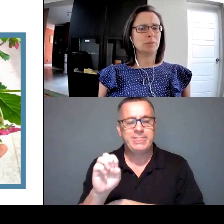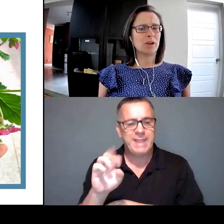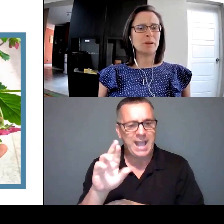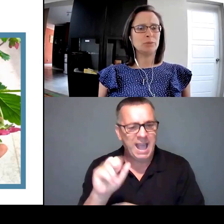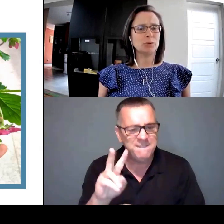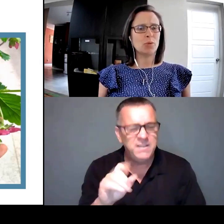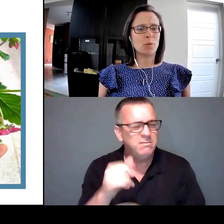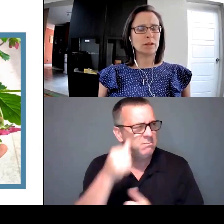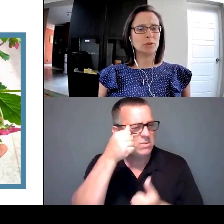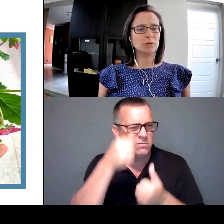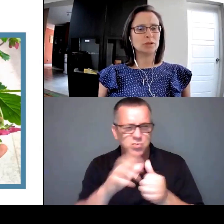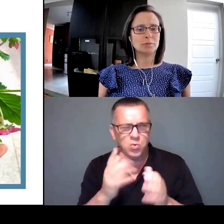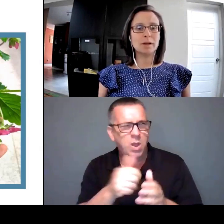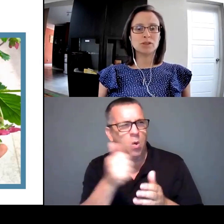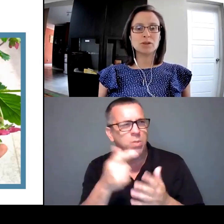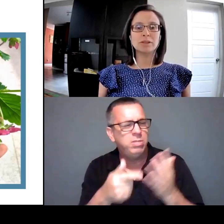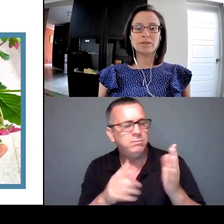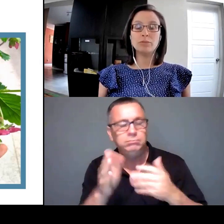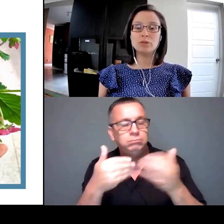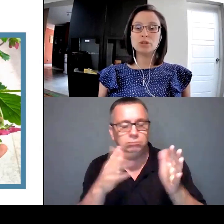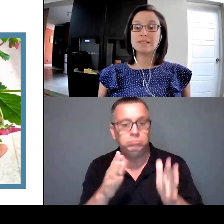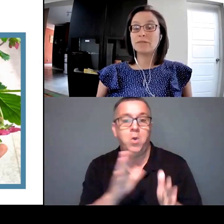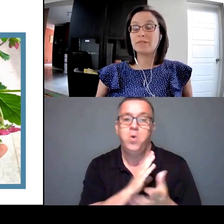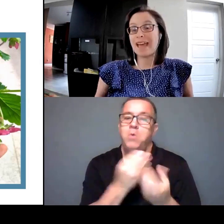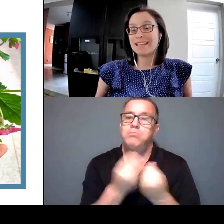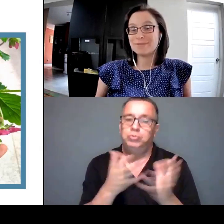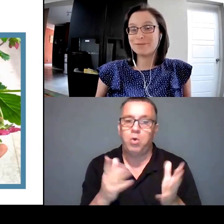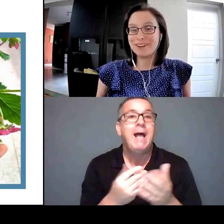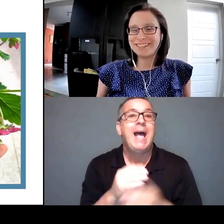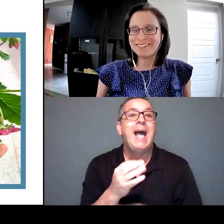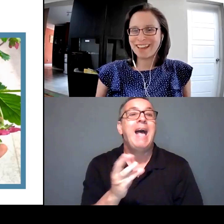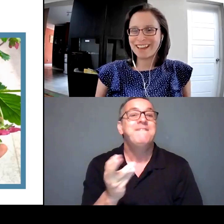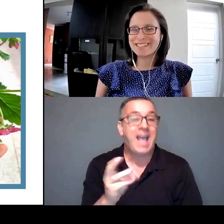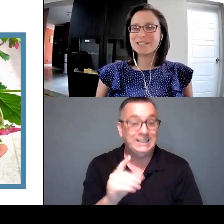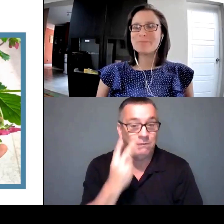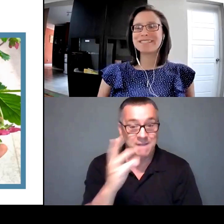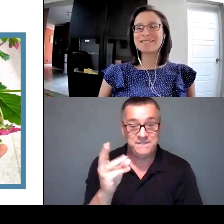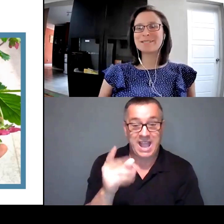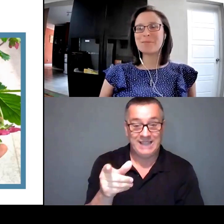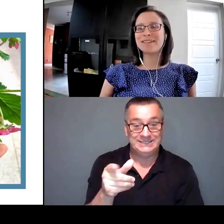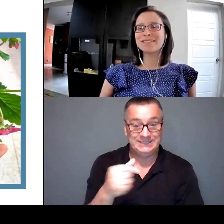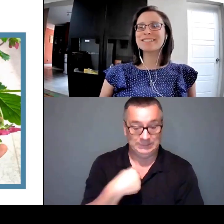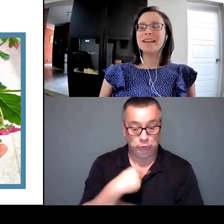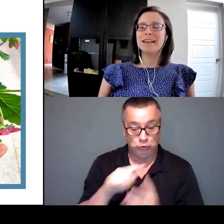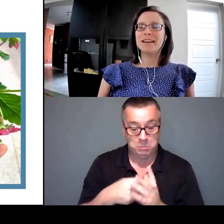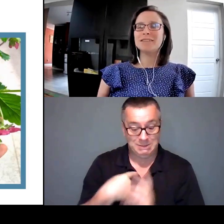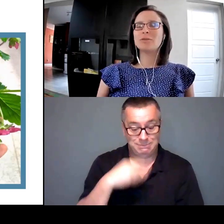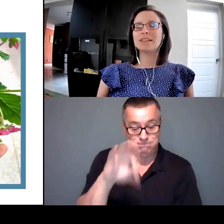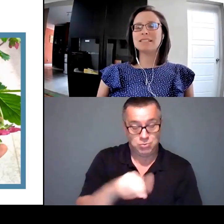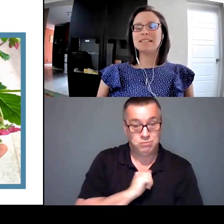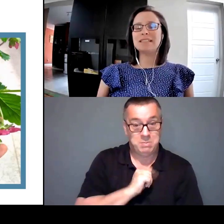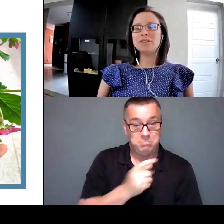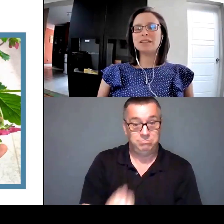Je ne me rappelle plus trop quoi d'autre. Mais en tout cas, on avait beaucoup de choses, des fraises. Vous voyez, des fraises que j'ai parties de semences.